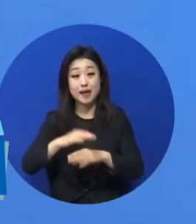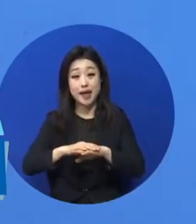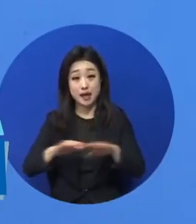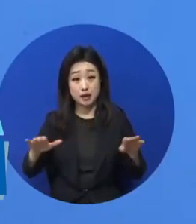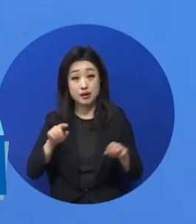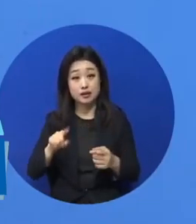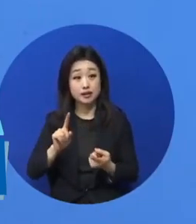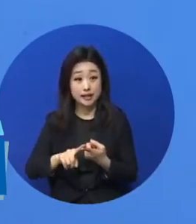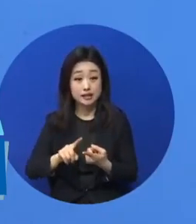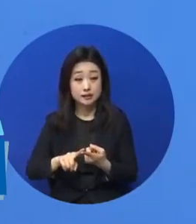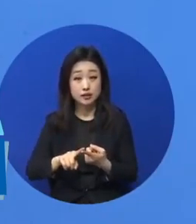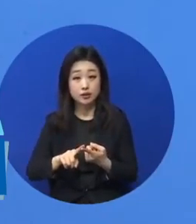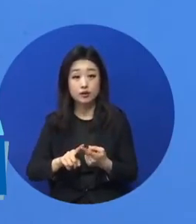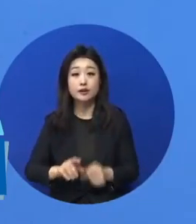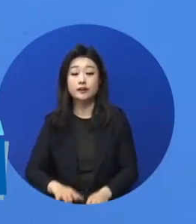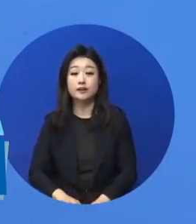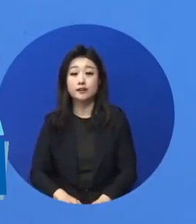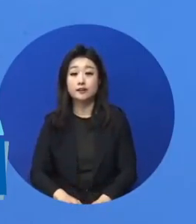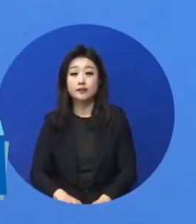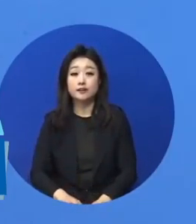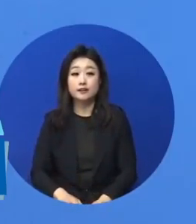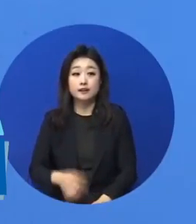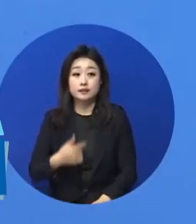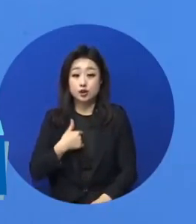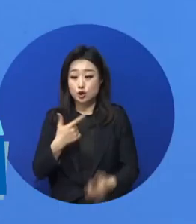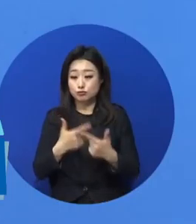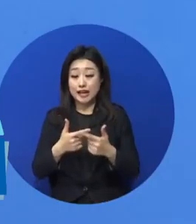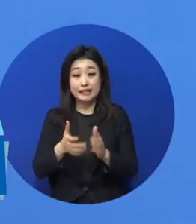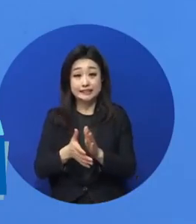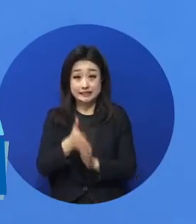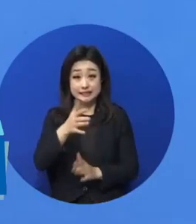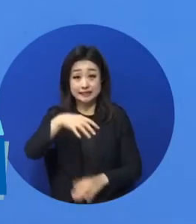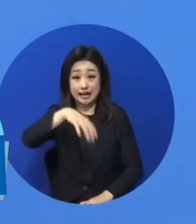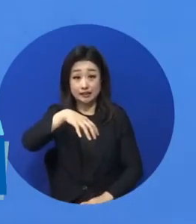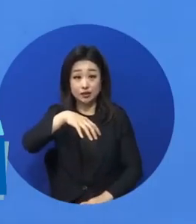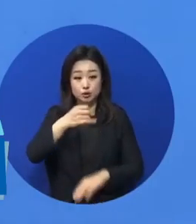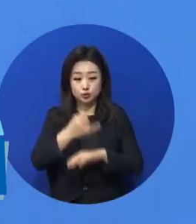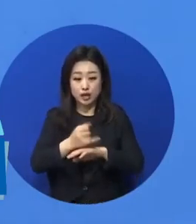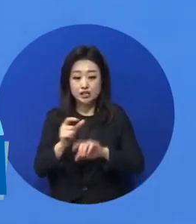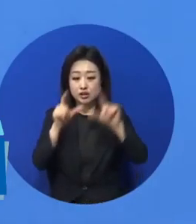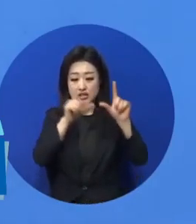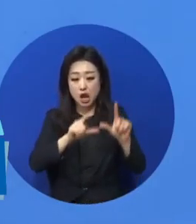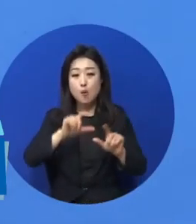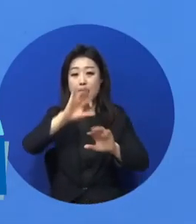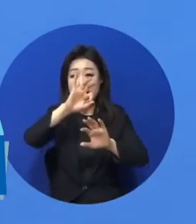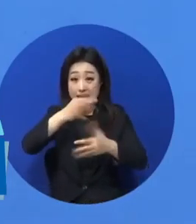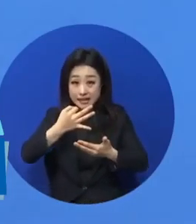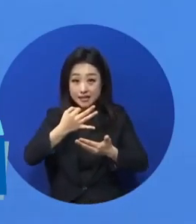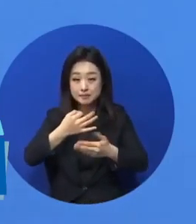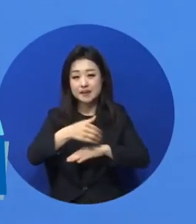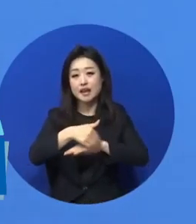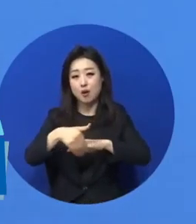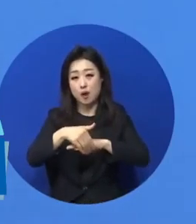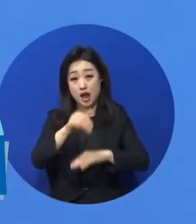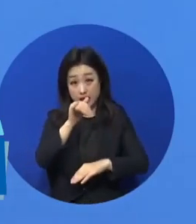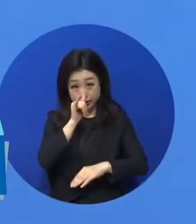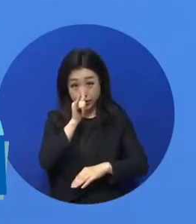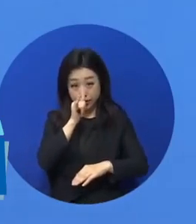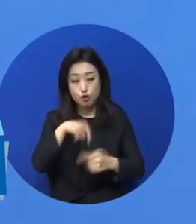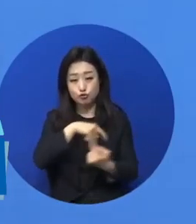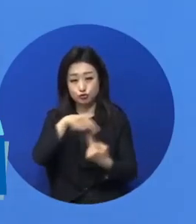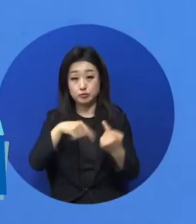이런 부분은 저희들은 저희 시에서도 최저생활임금 제도를 저희들이 운영을 하고 있습니다. 저희들이 운영을